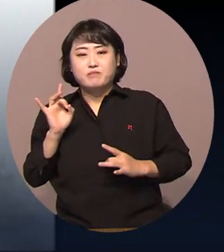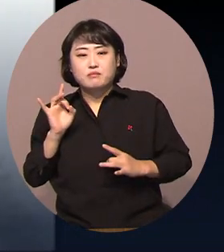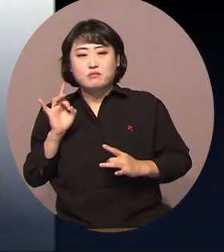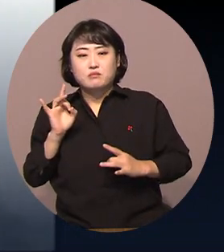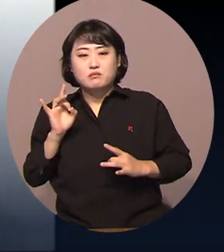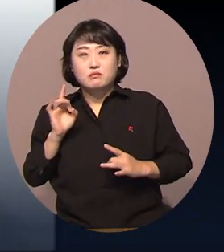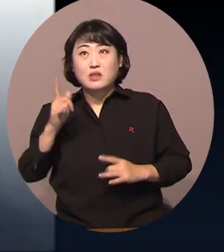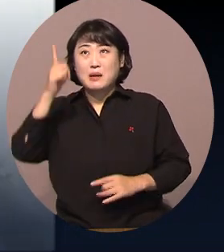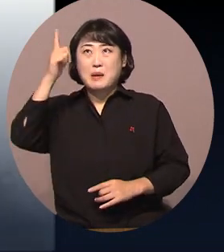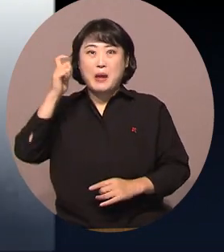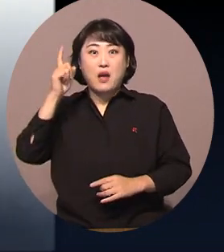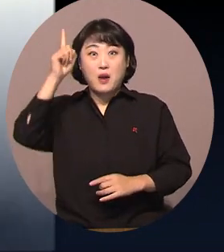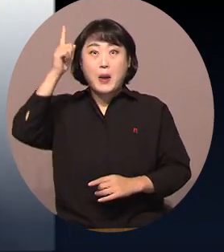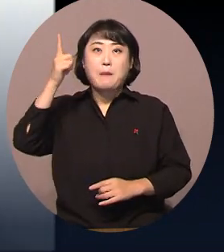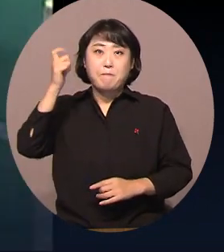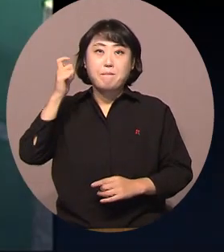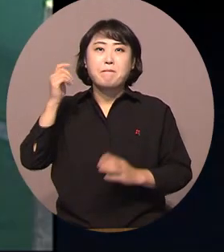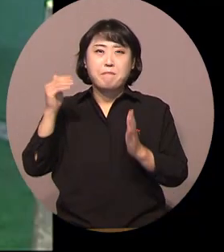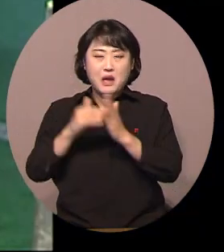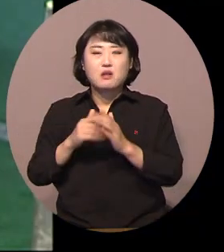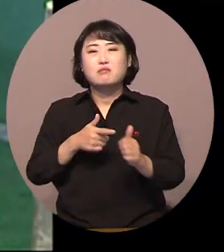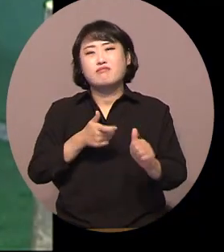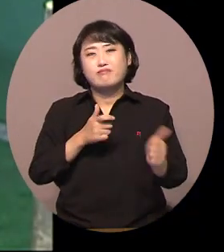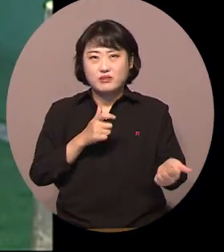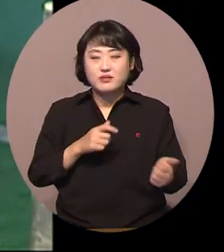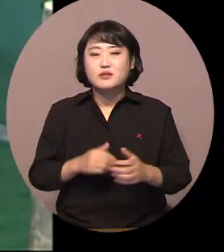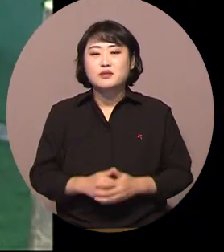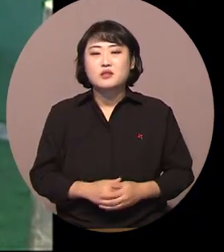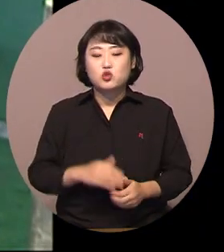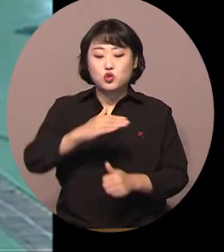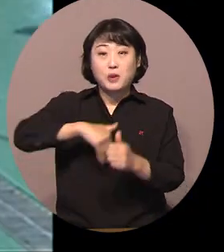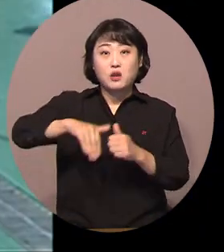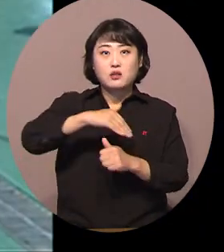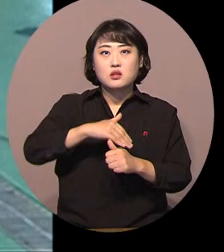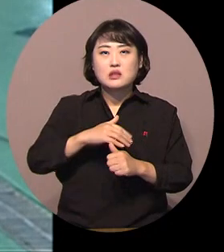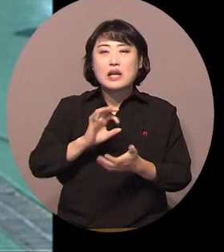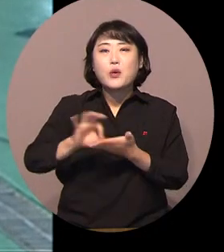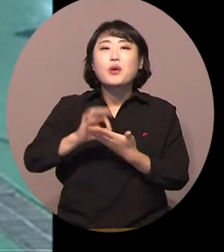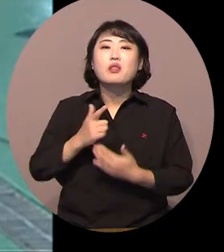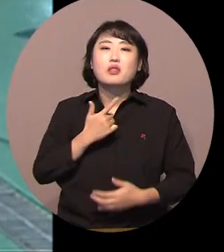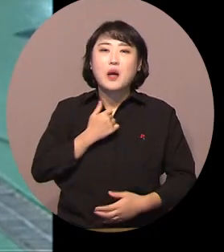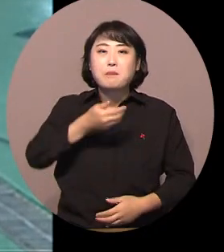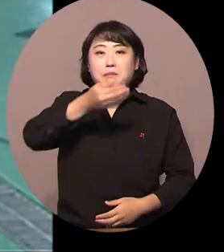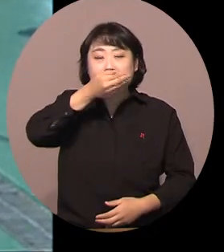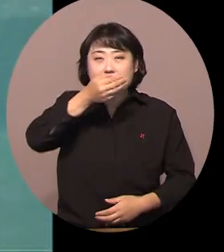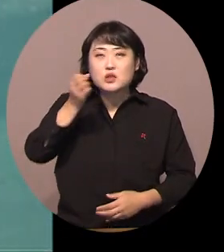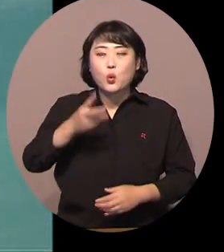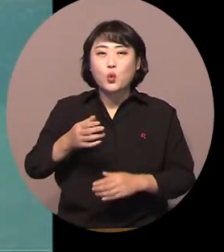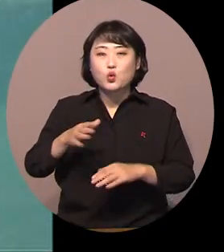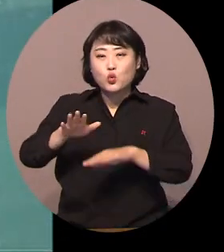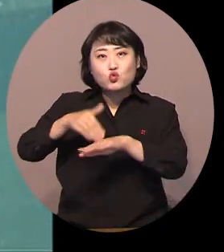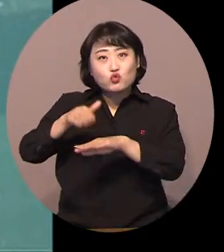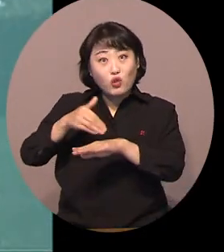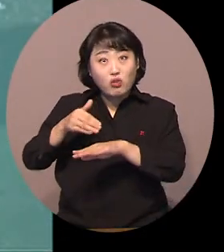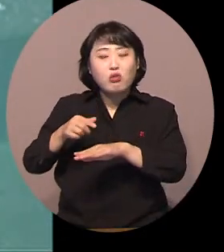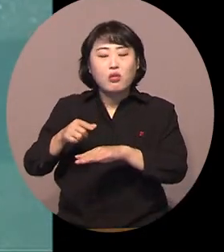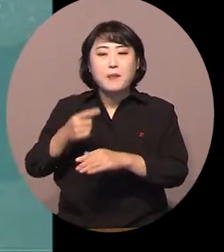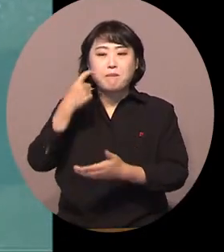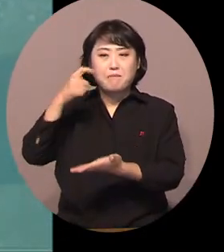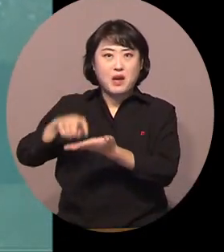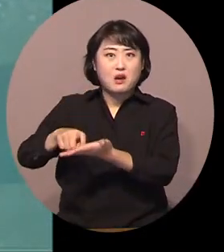하늘로 곤총 한발 발사하고 사건 현장 주변에서 범인들이 사용했던 마스크와 손수건이 발견됐지만